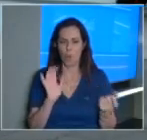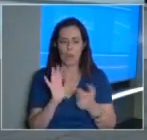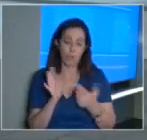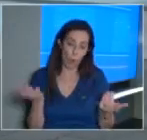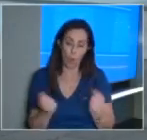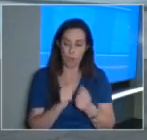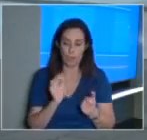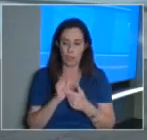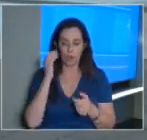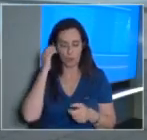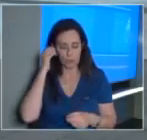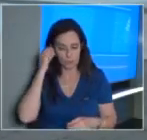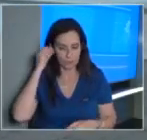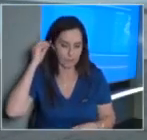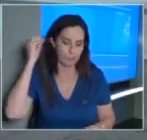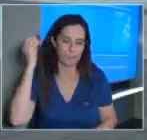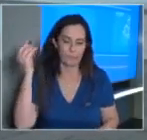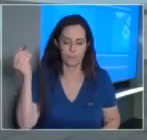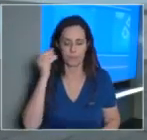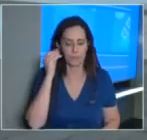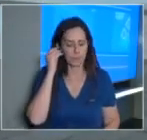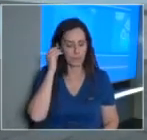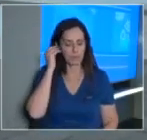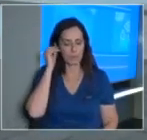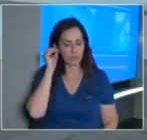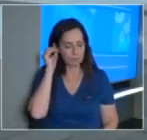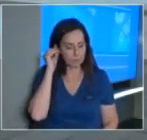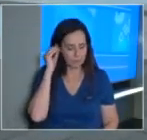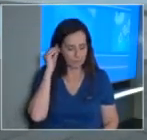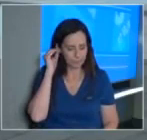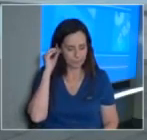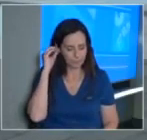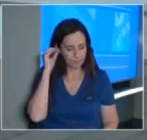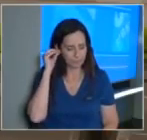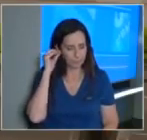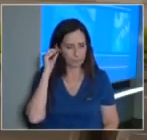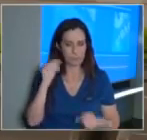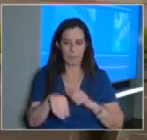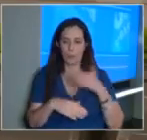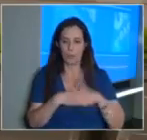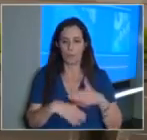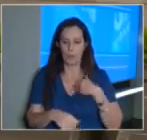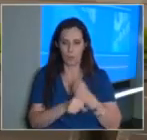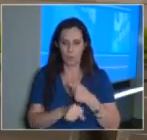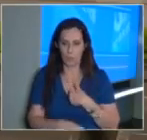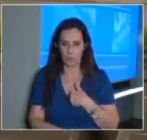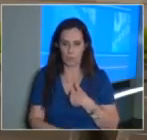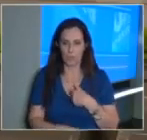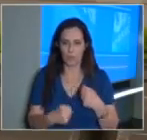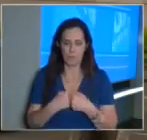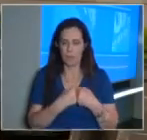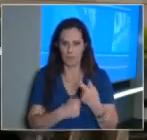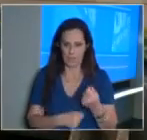או לפחות לדרוש מהנציבות האירופית לשנות דברים, ובזמן האחרון אנחנו ראינו בתחום שאני עוסק בו, העניין של